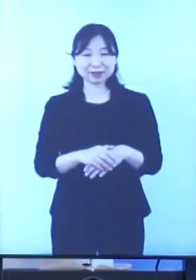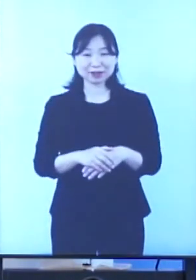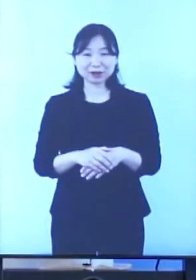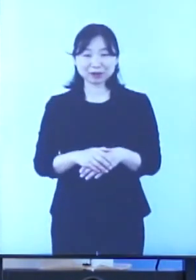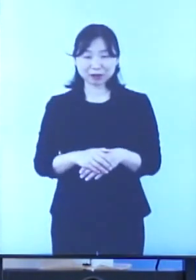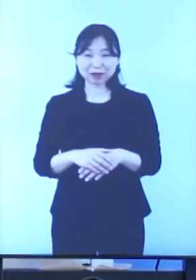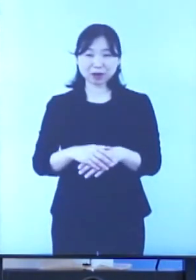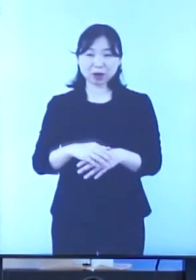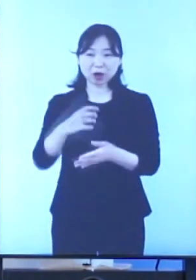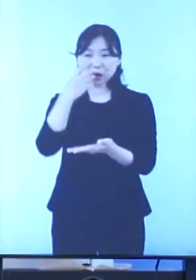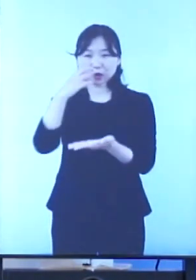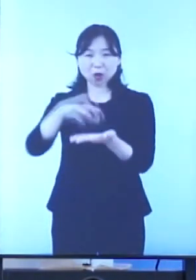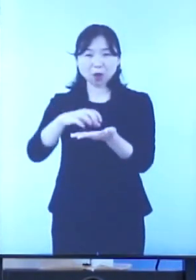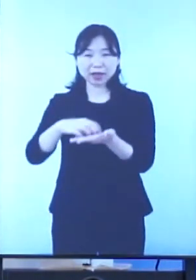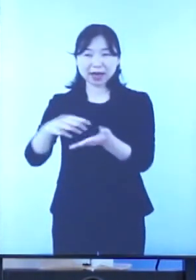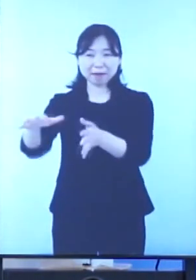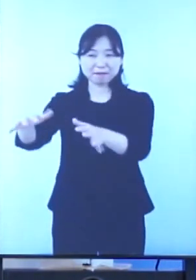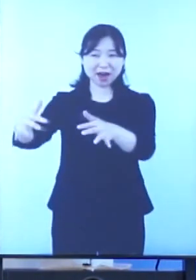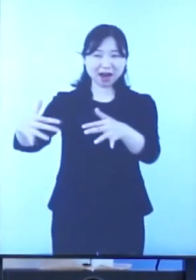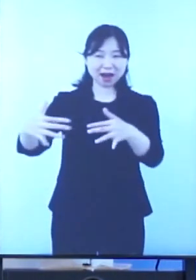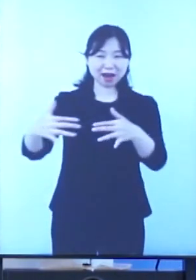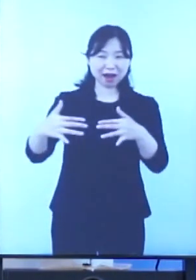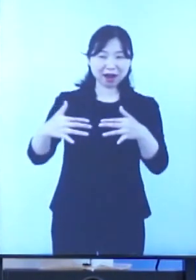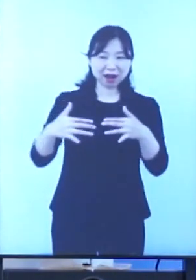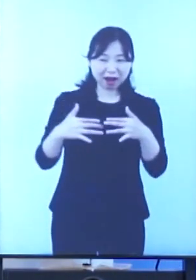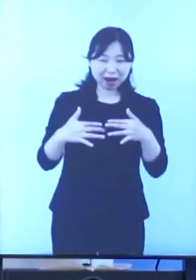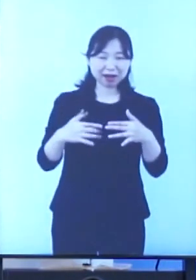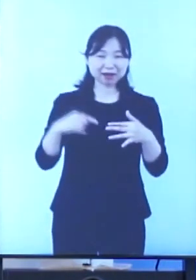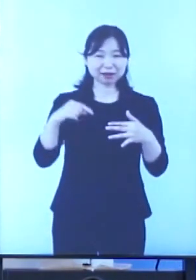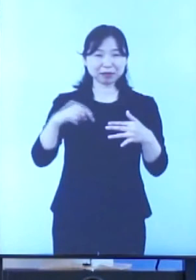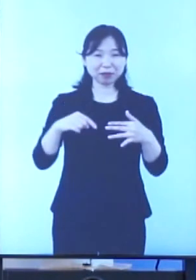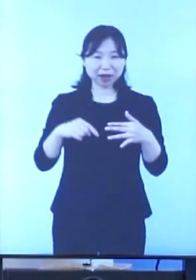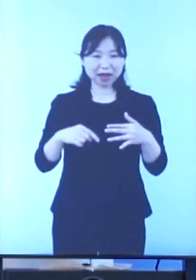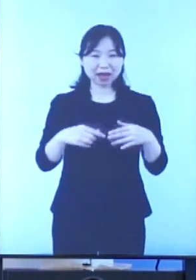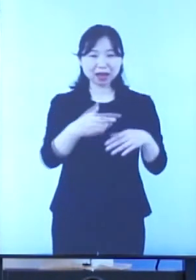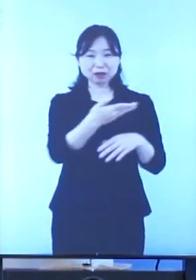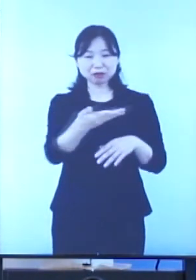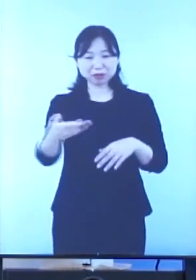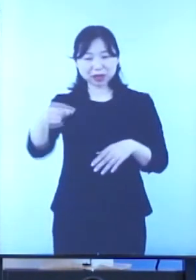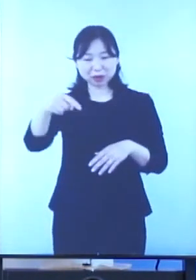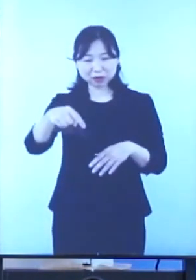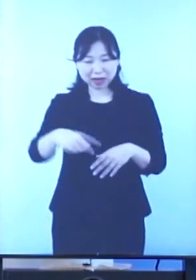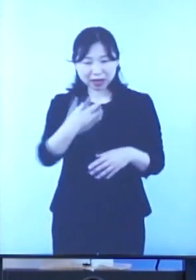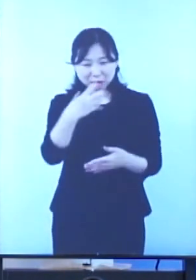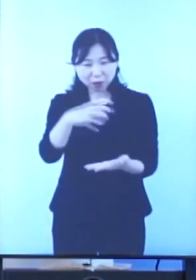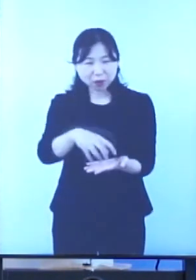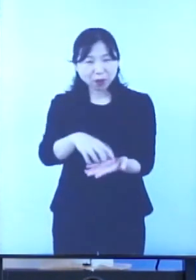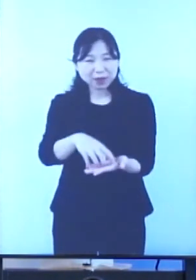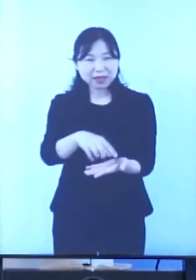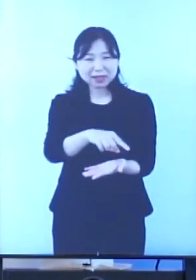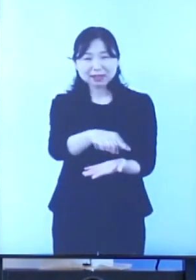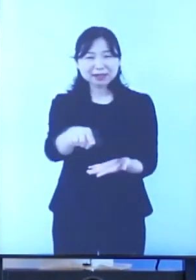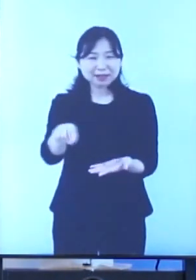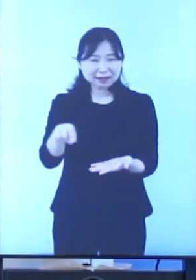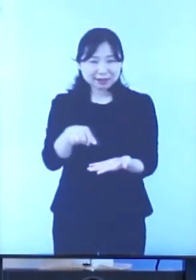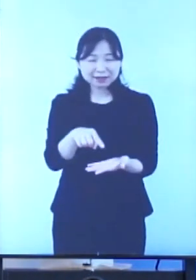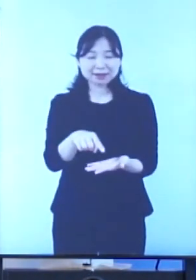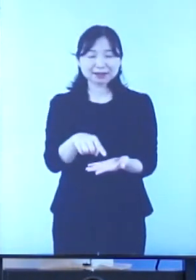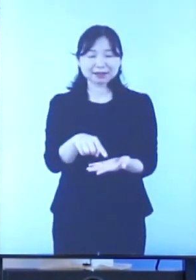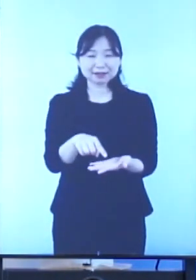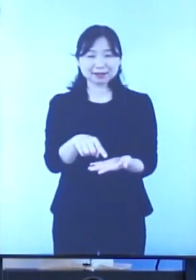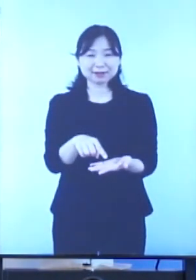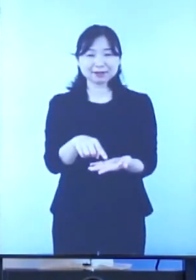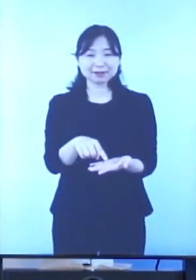ミ、漂流をしているゴミ、それから海底に、沈んだゴミ、それぞれ、